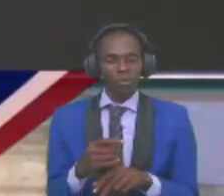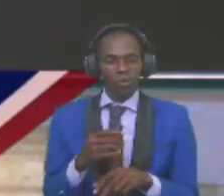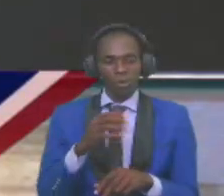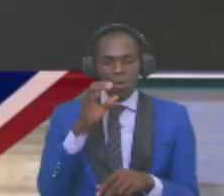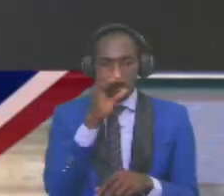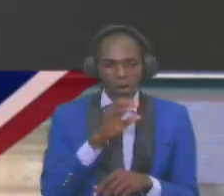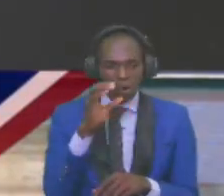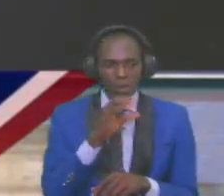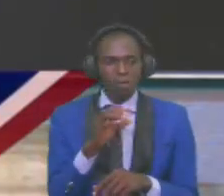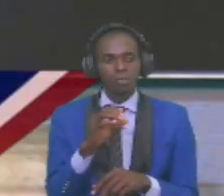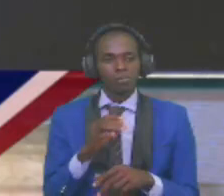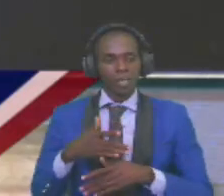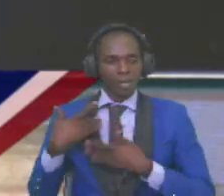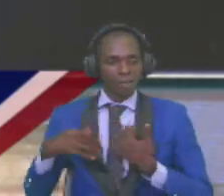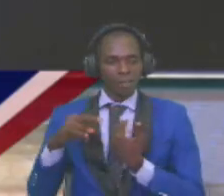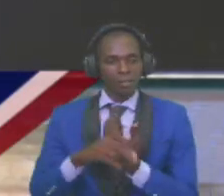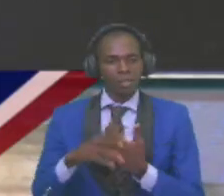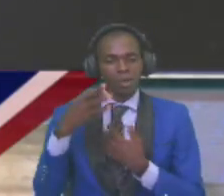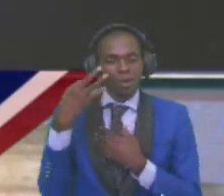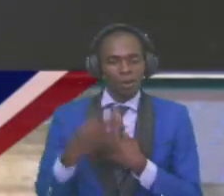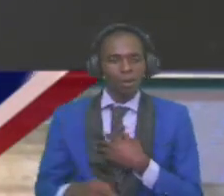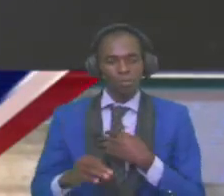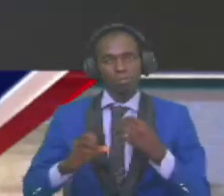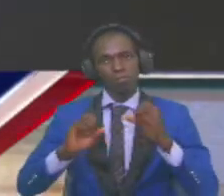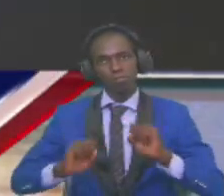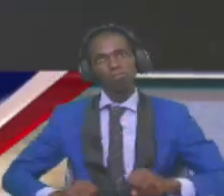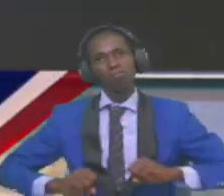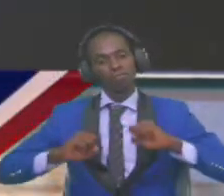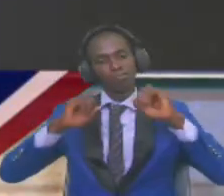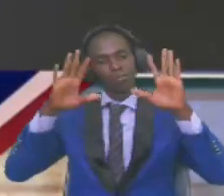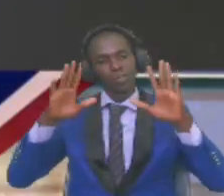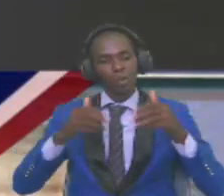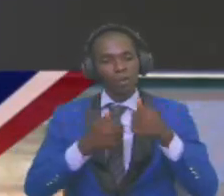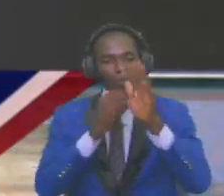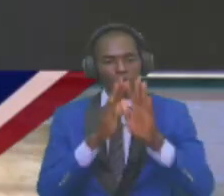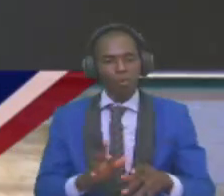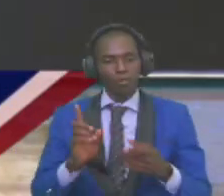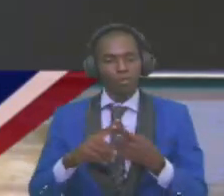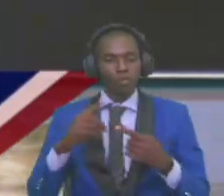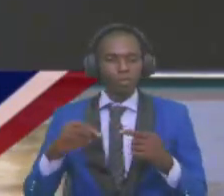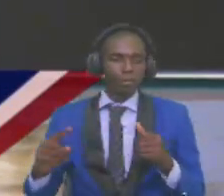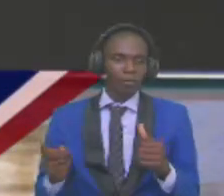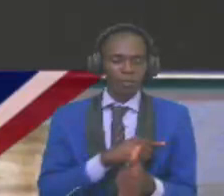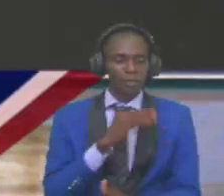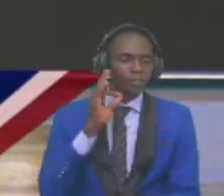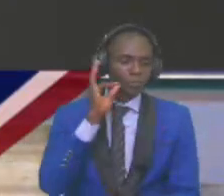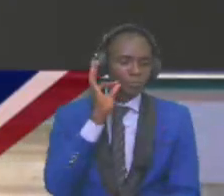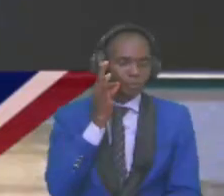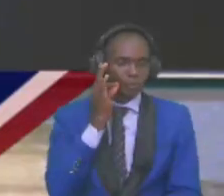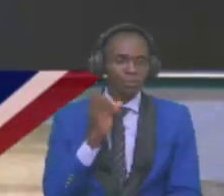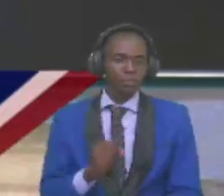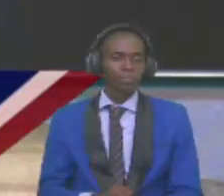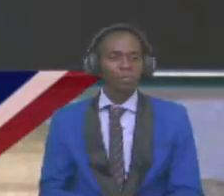cordialité des disciples a soumis aux prémices ouais c'est merveilleux